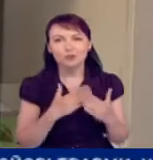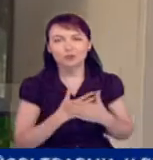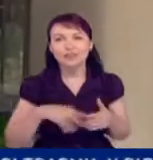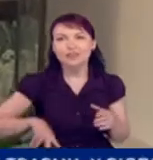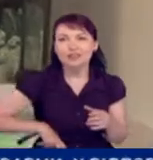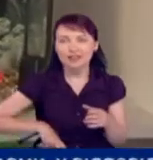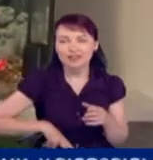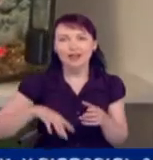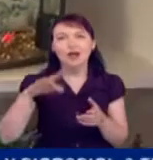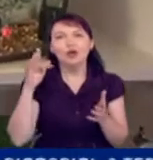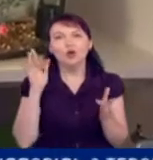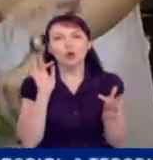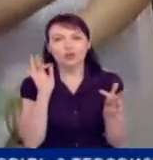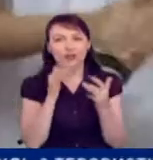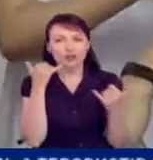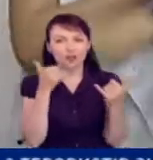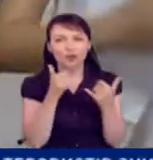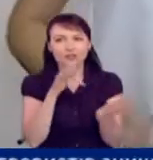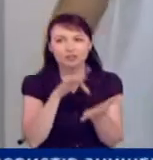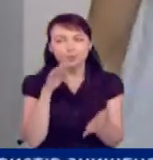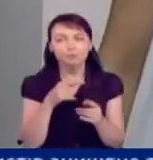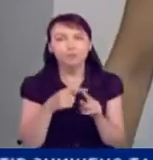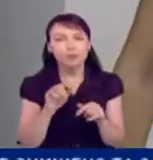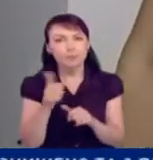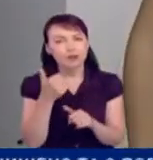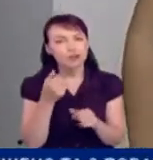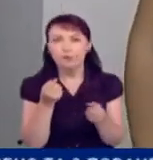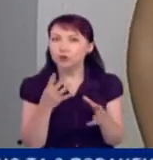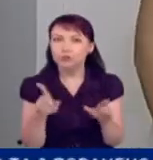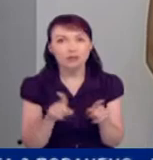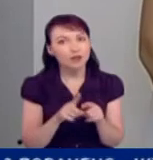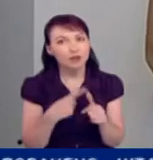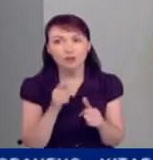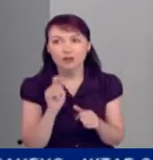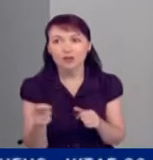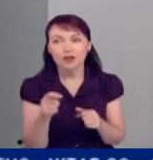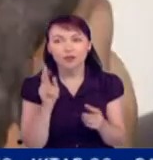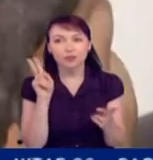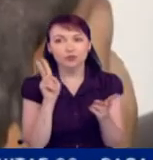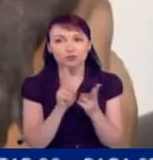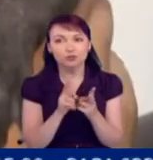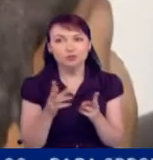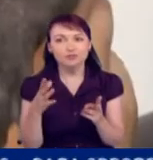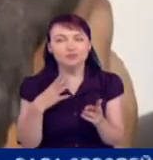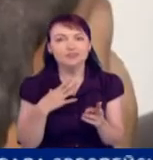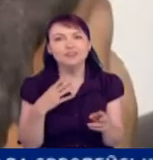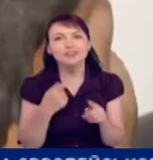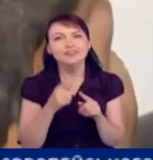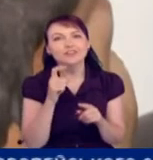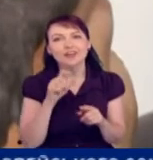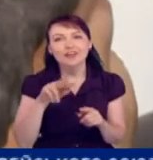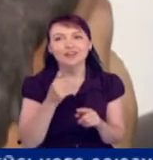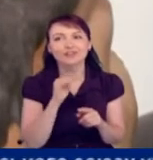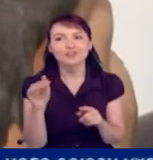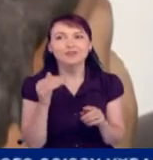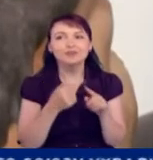директорки контактного центру. Зізнається, ім'я першому дали не просто так. При зустрічі з ним була одна асоціація – ельф Доббі